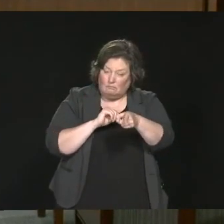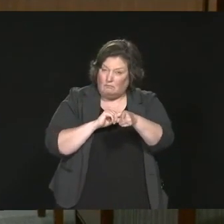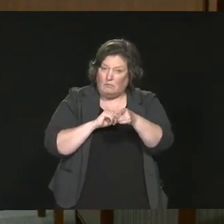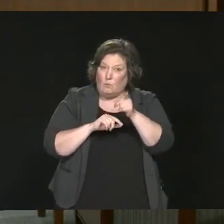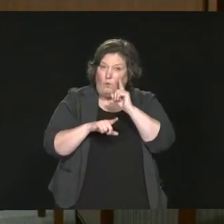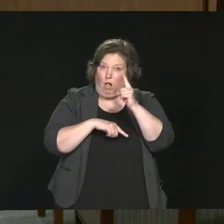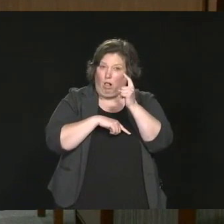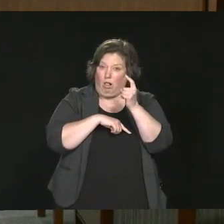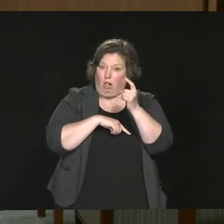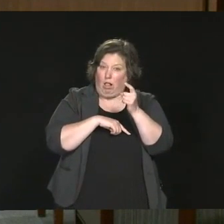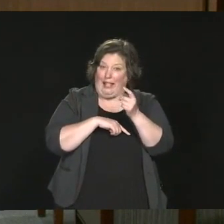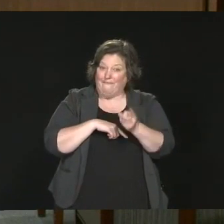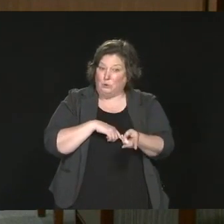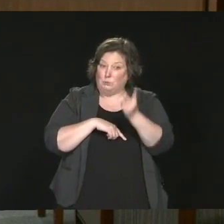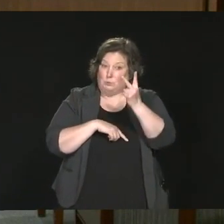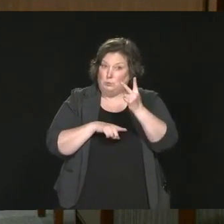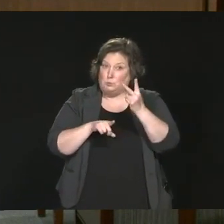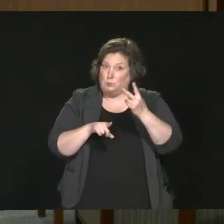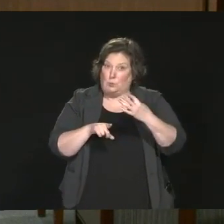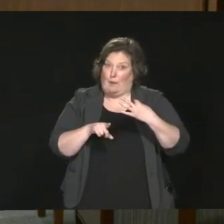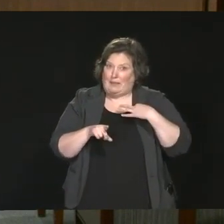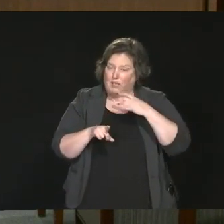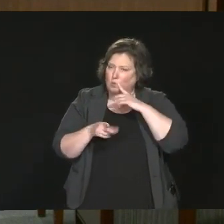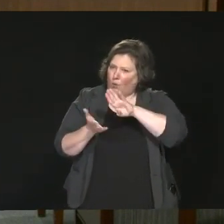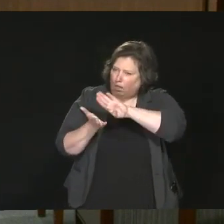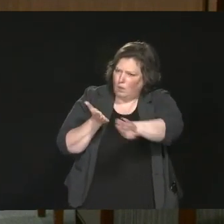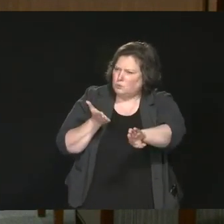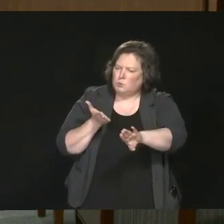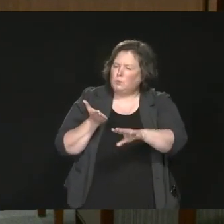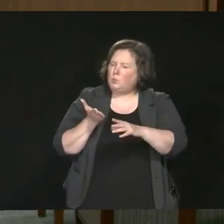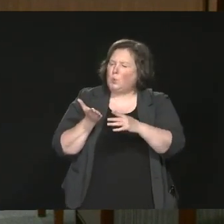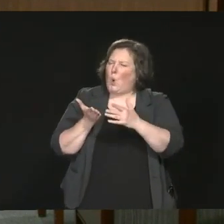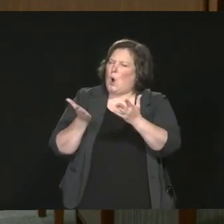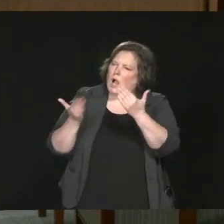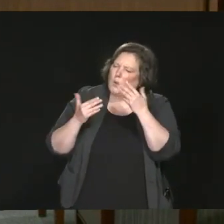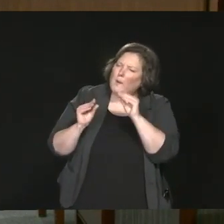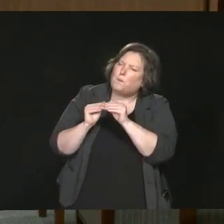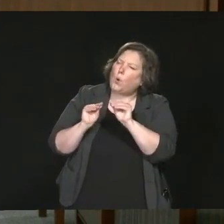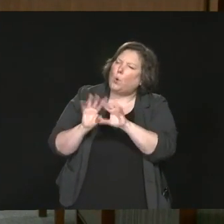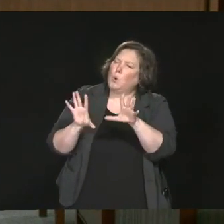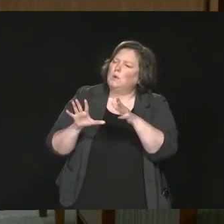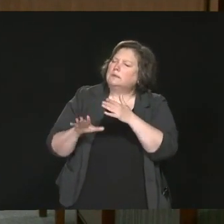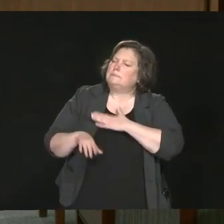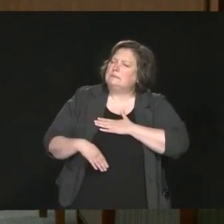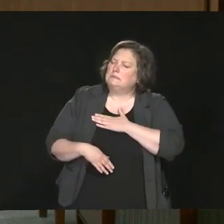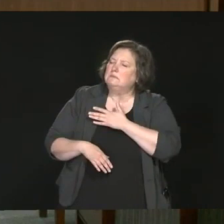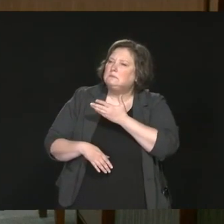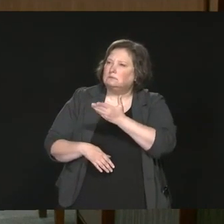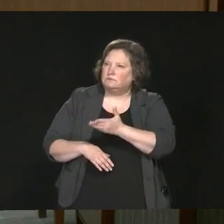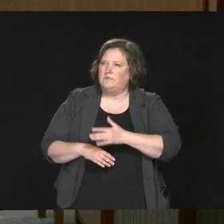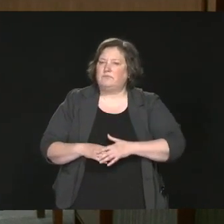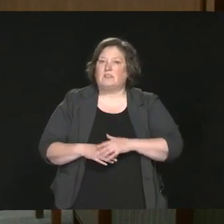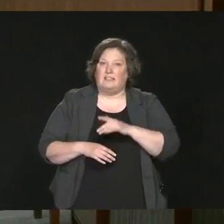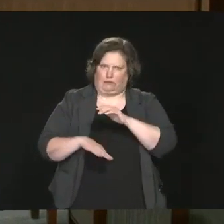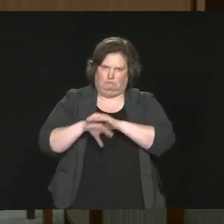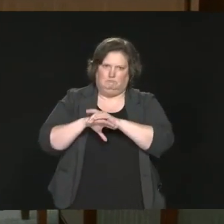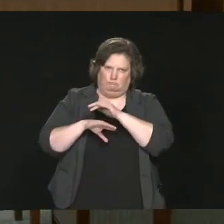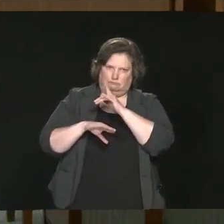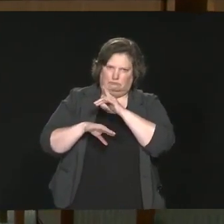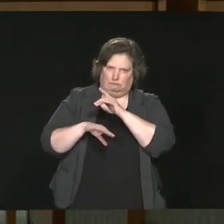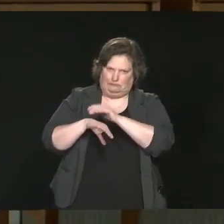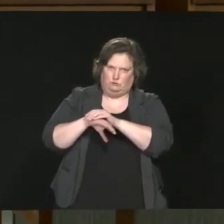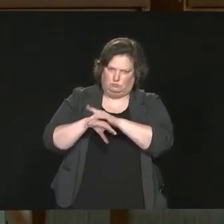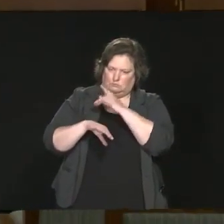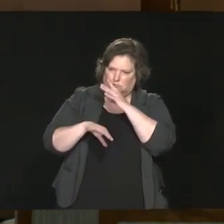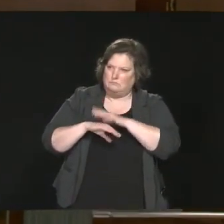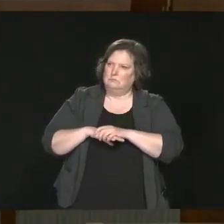des explications, si vous les avez. And Mr. Blair, if I may, and maybe you have a more informational answer to provide, the